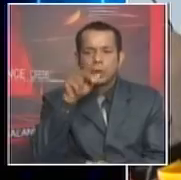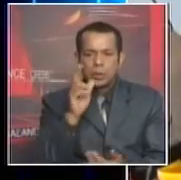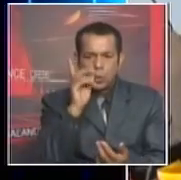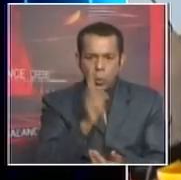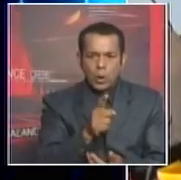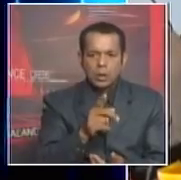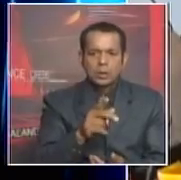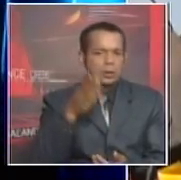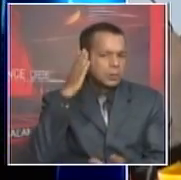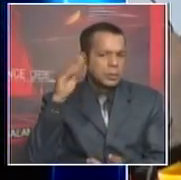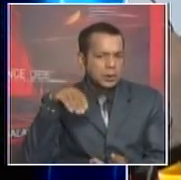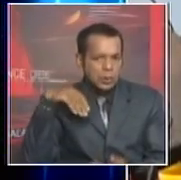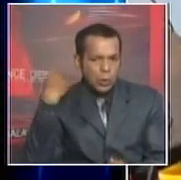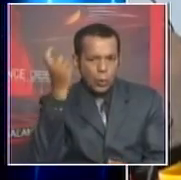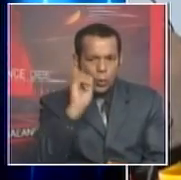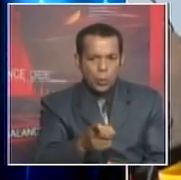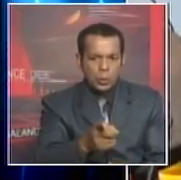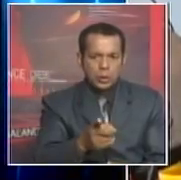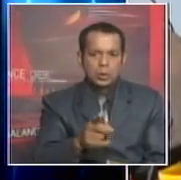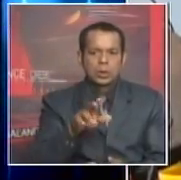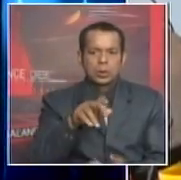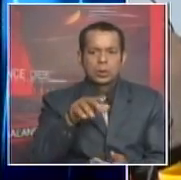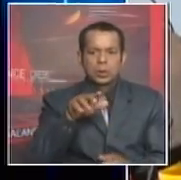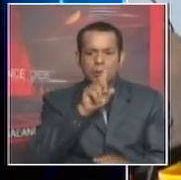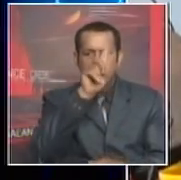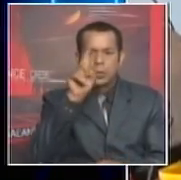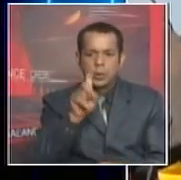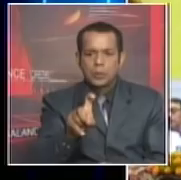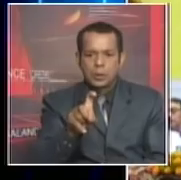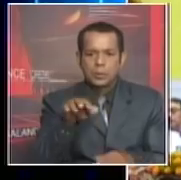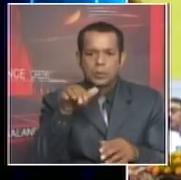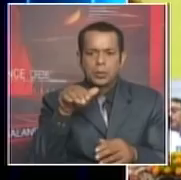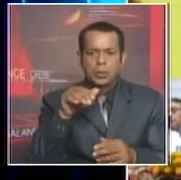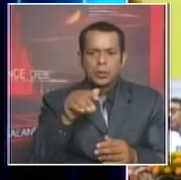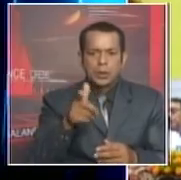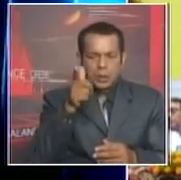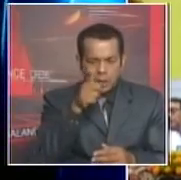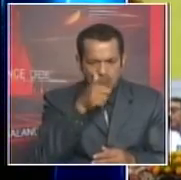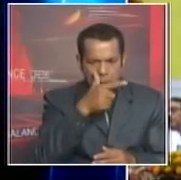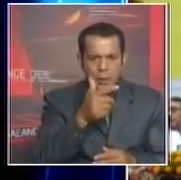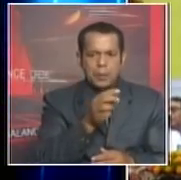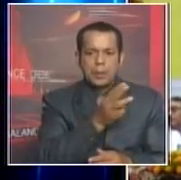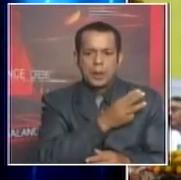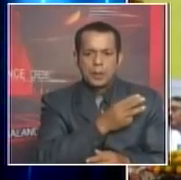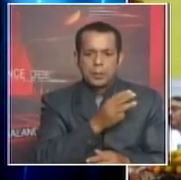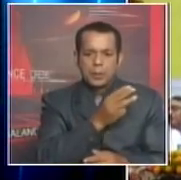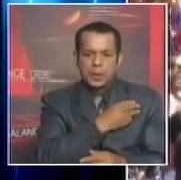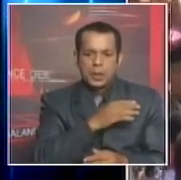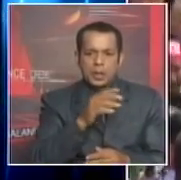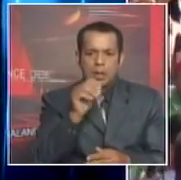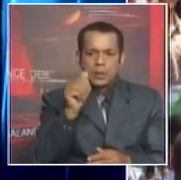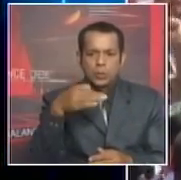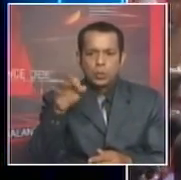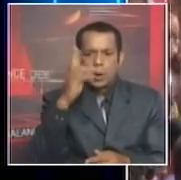वा व्यवस्था गरिरहेका हुन्, यो तट्करो प्रश्न भएर उभिएको छ। क्यामेरा पर्सन ध्रुव अधिकारीका साथमा